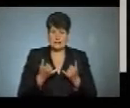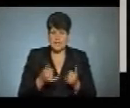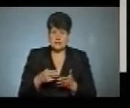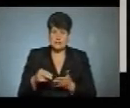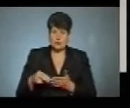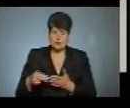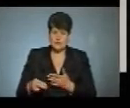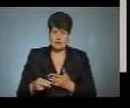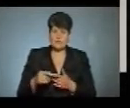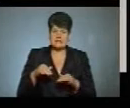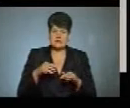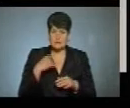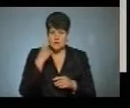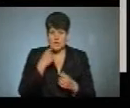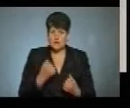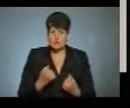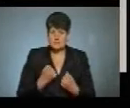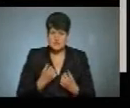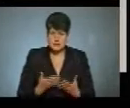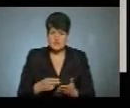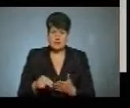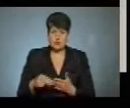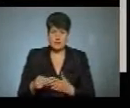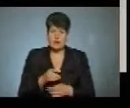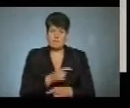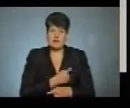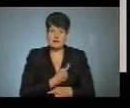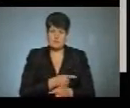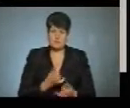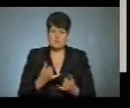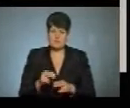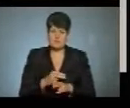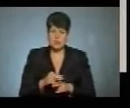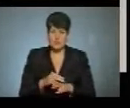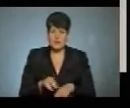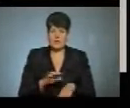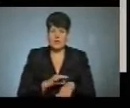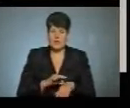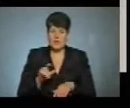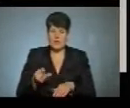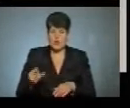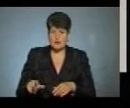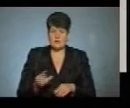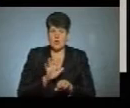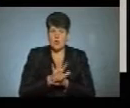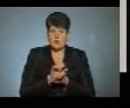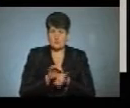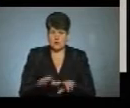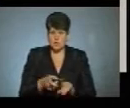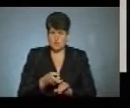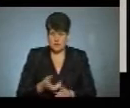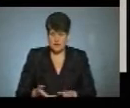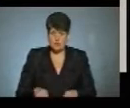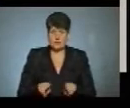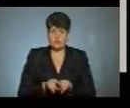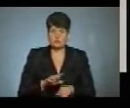закупівлі засобів індивідуального захисту і закупівлі медикаментів для лікування хворих на коронавірусну інфекцію. Також